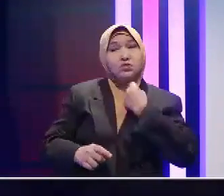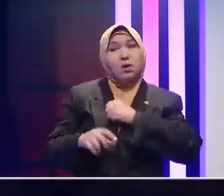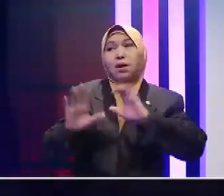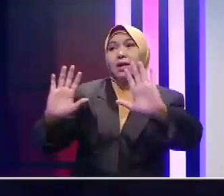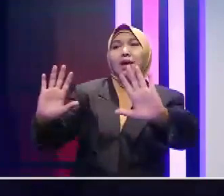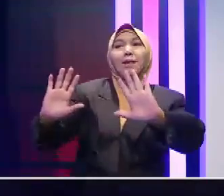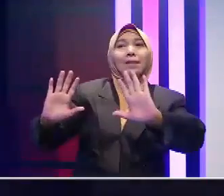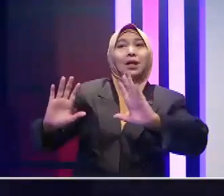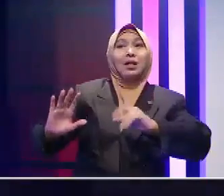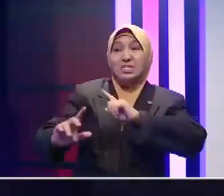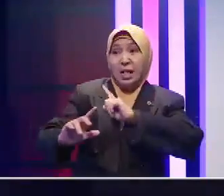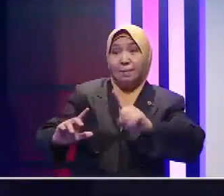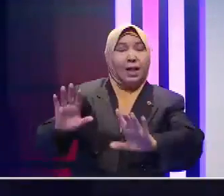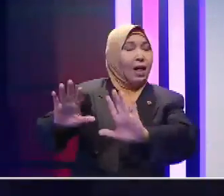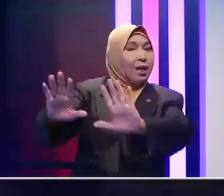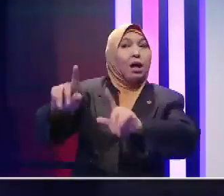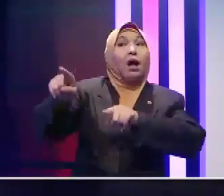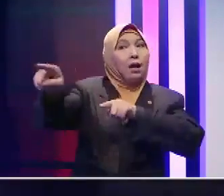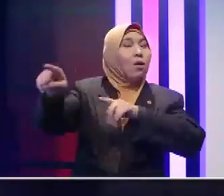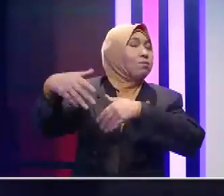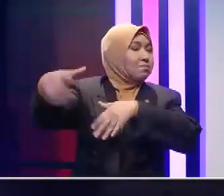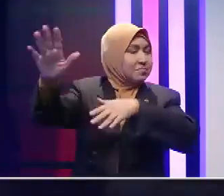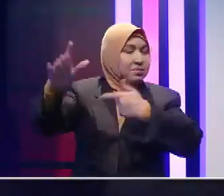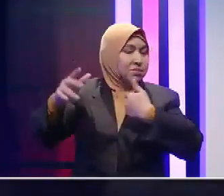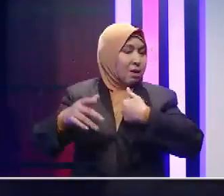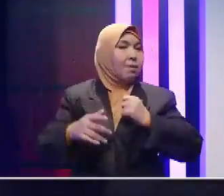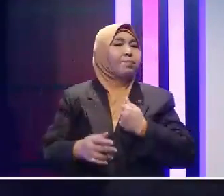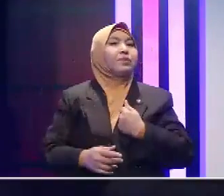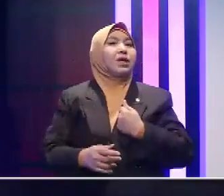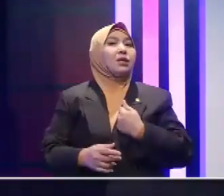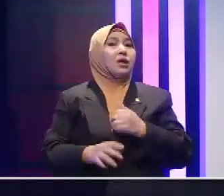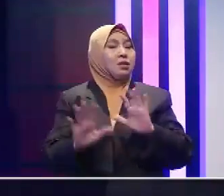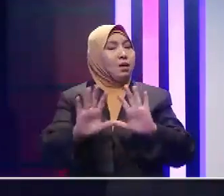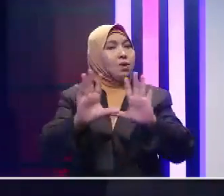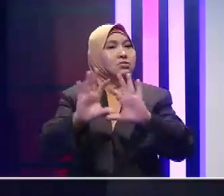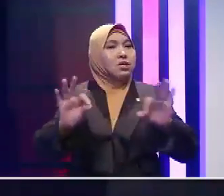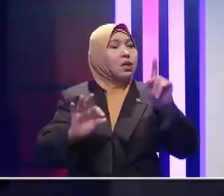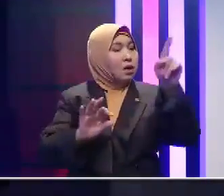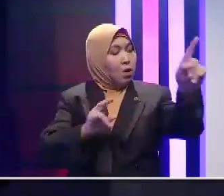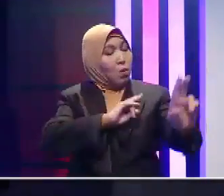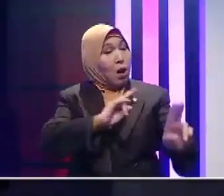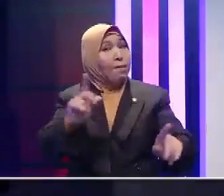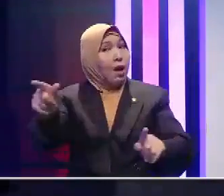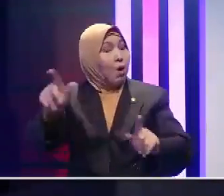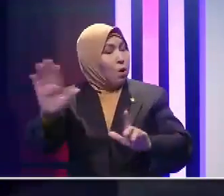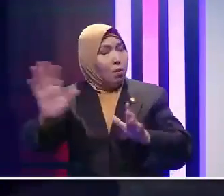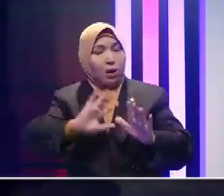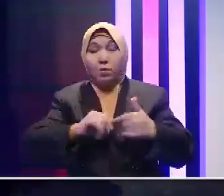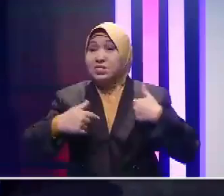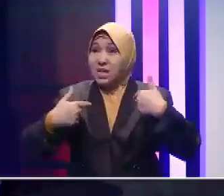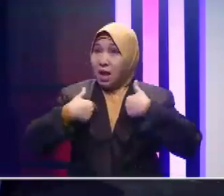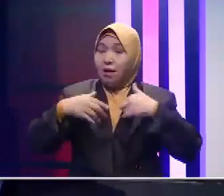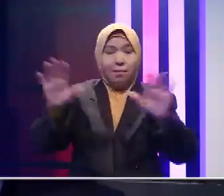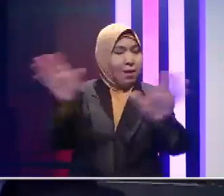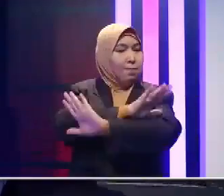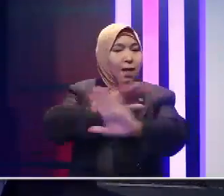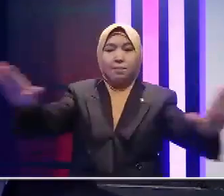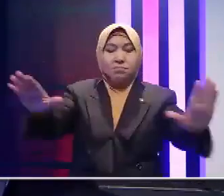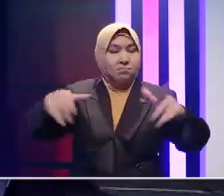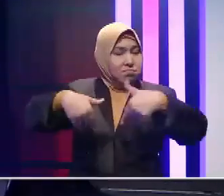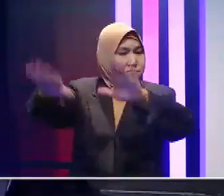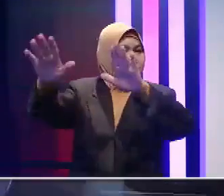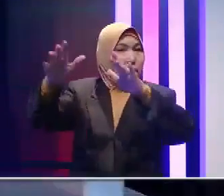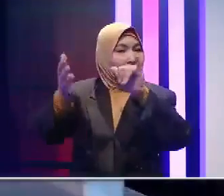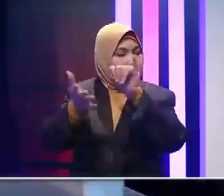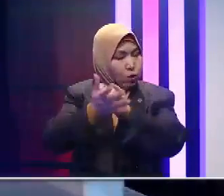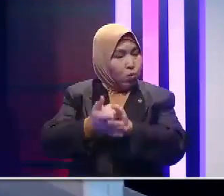kan? Maaf lah, engkau, aku-akulah. Jangan ceritalah pasal agama engkau dengan aku, kan? I'm steady, kan? Itulah tanggapan